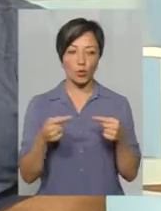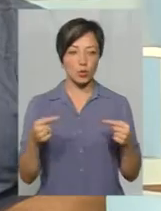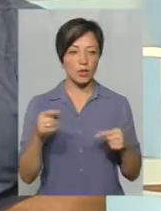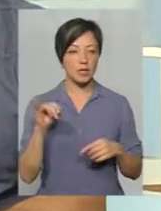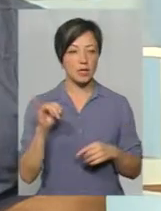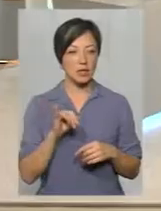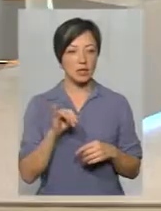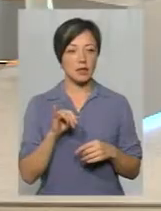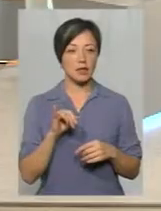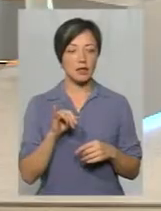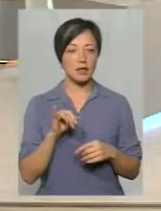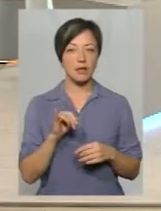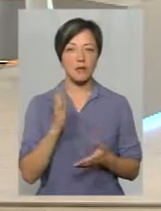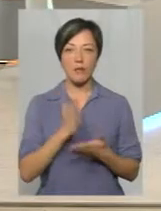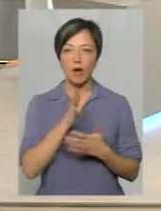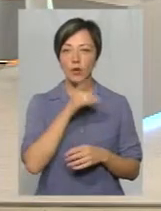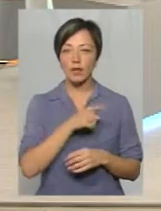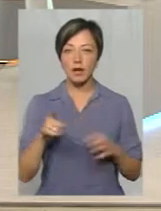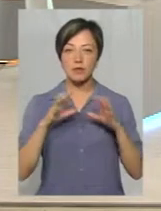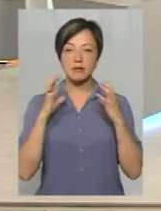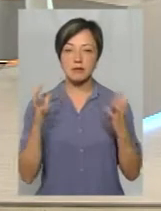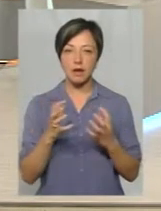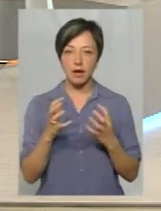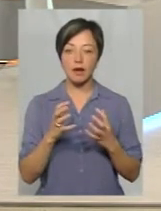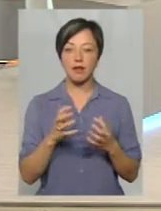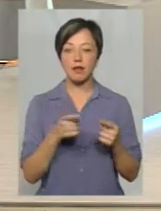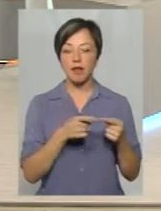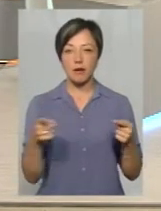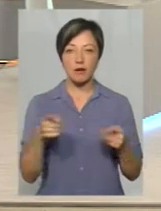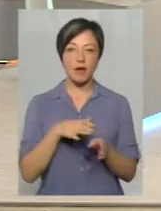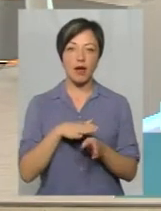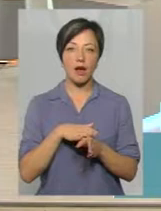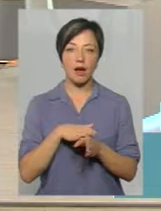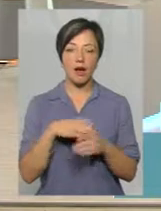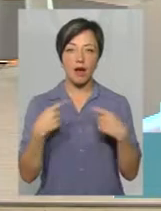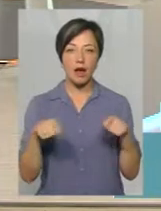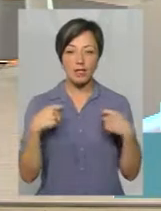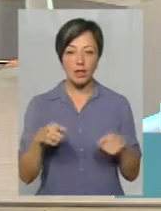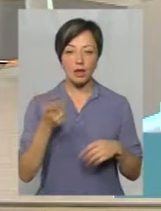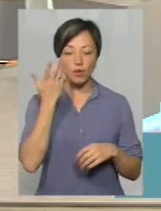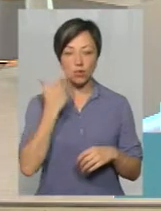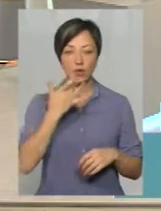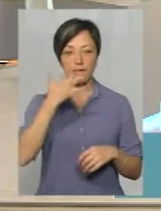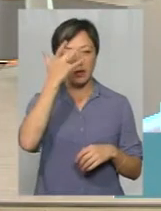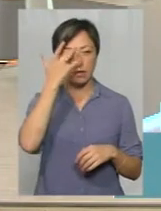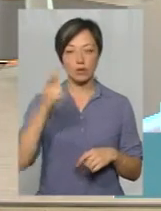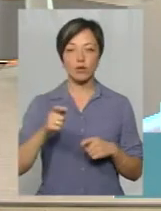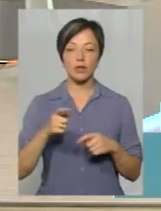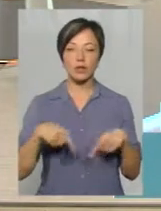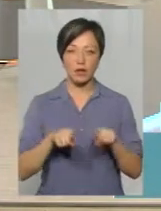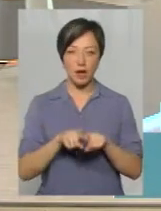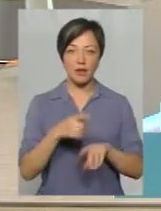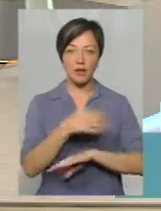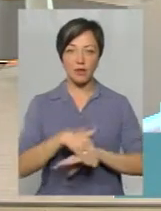і вони мають свій термін зберігання, свої терміни реалізації. І коли влітку порушує і так